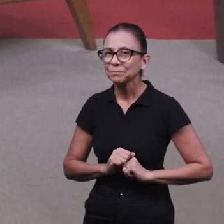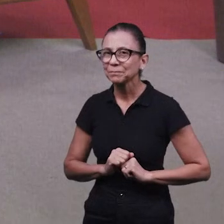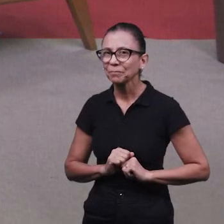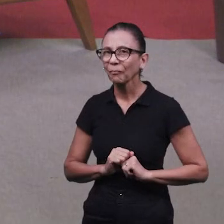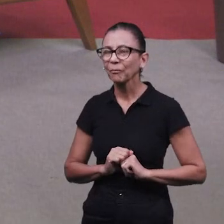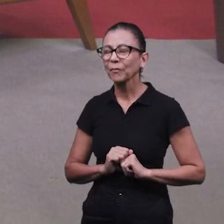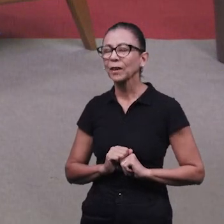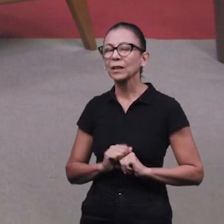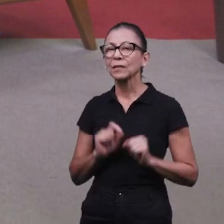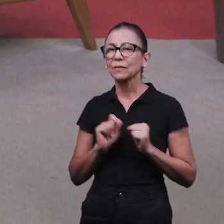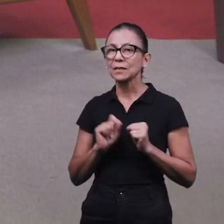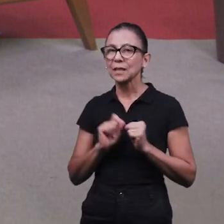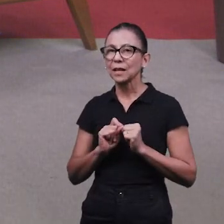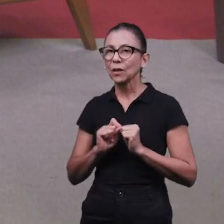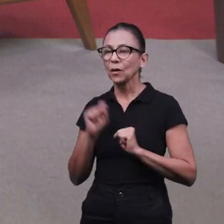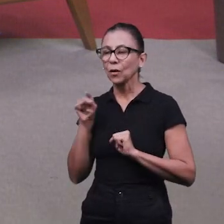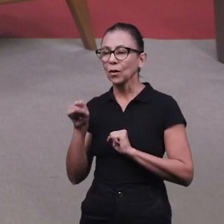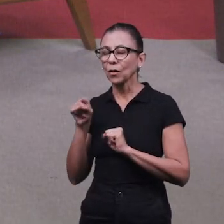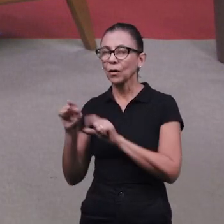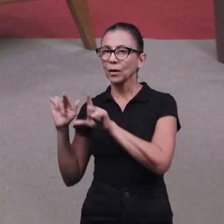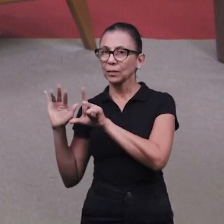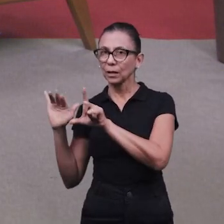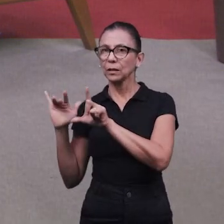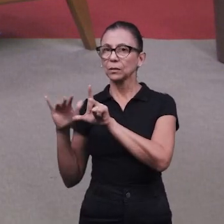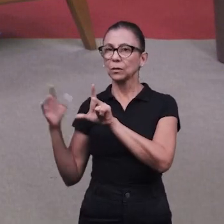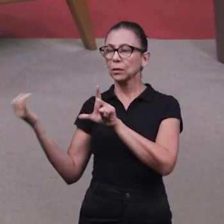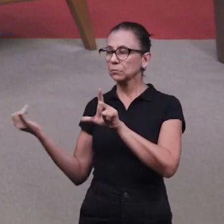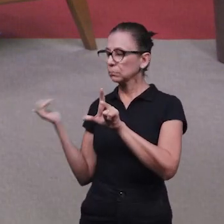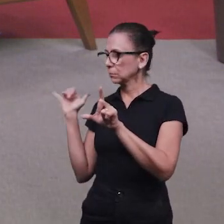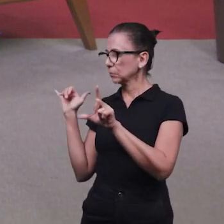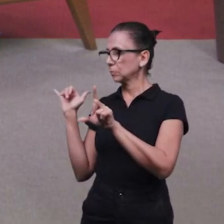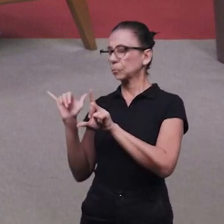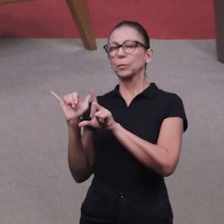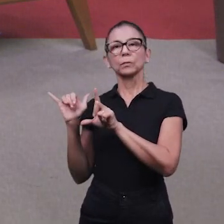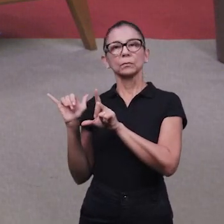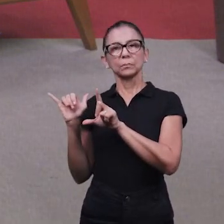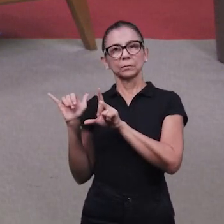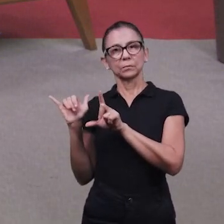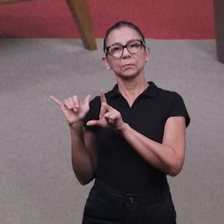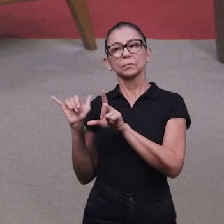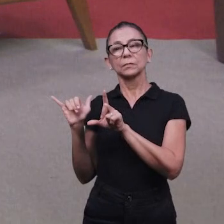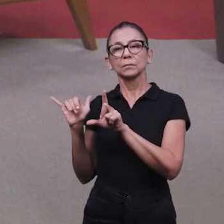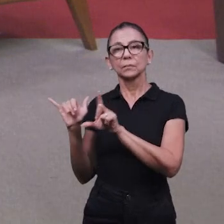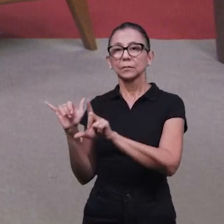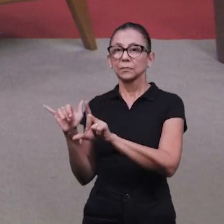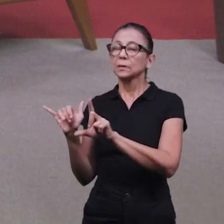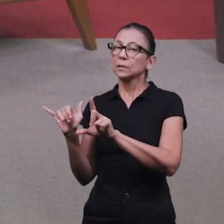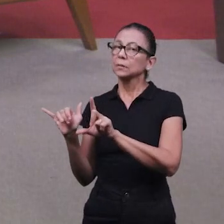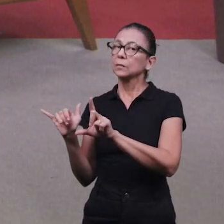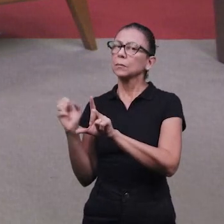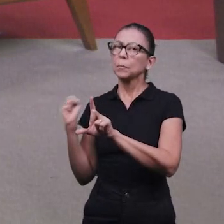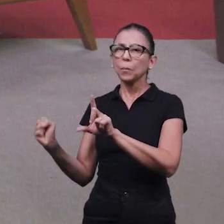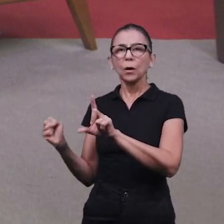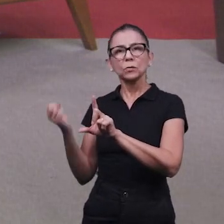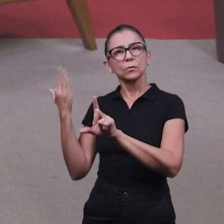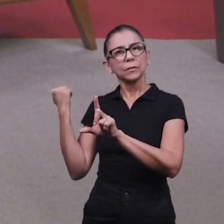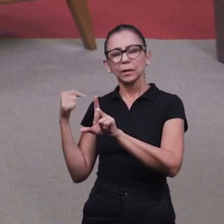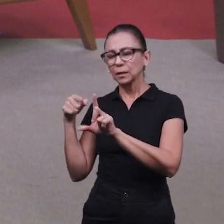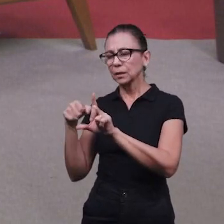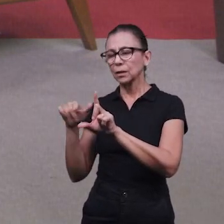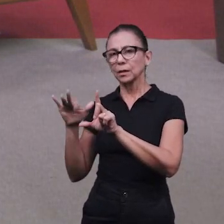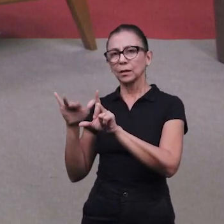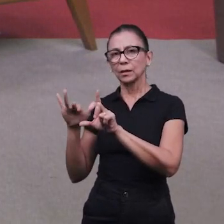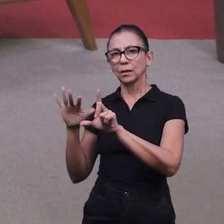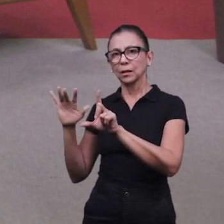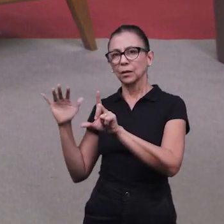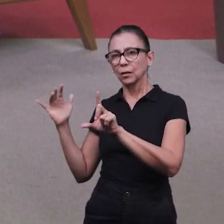en annonçant l'évangile éternel. Vous savez comment ils ont fait ça? Ils ont utilisé le code qui apparaît à l'écran, que vous voyez à l'écran. Si vous